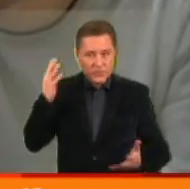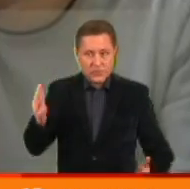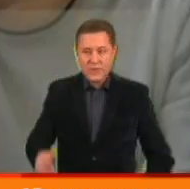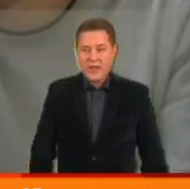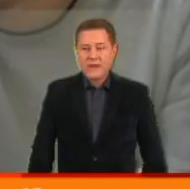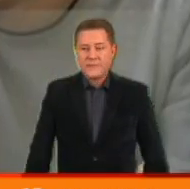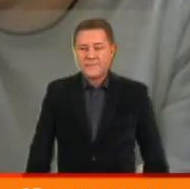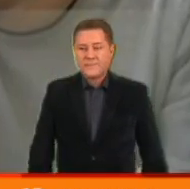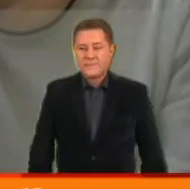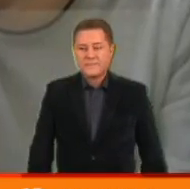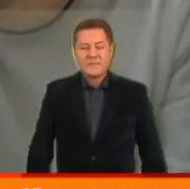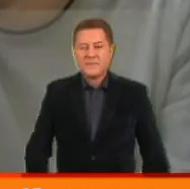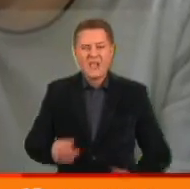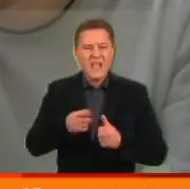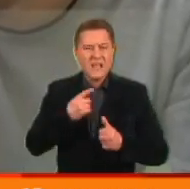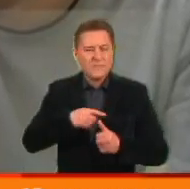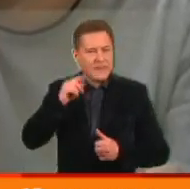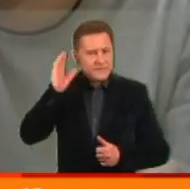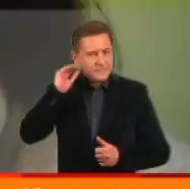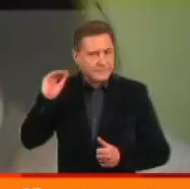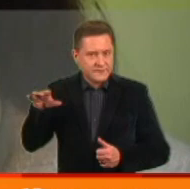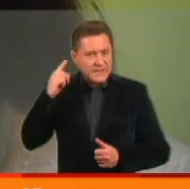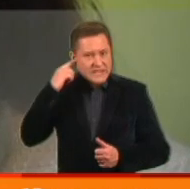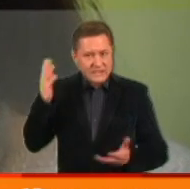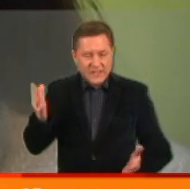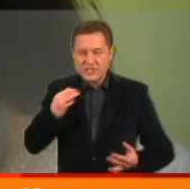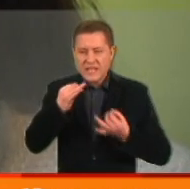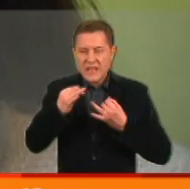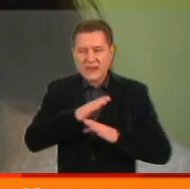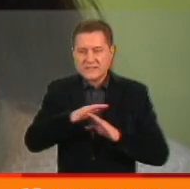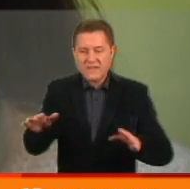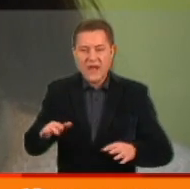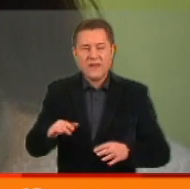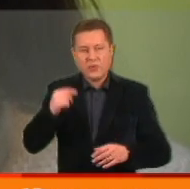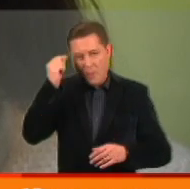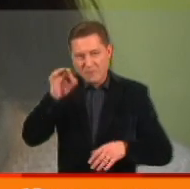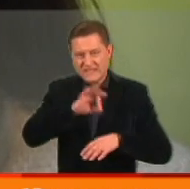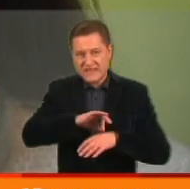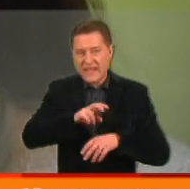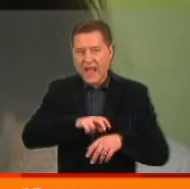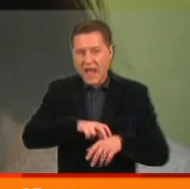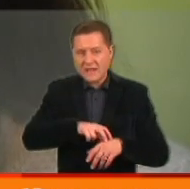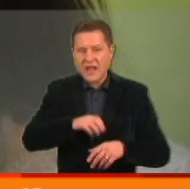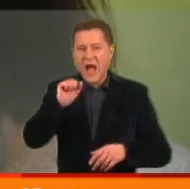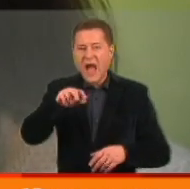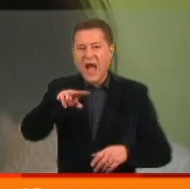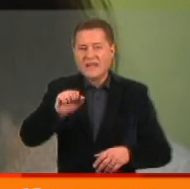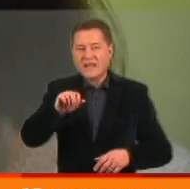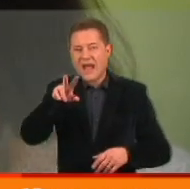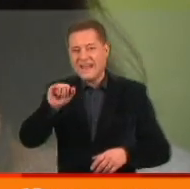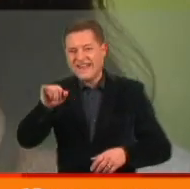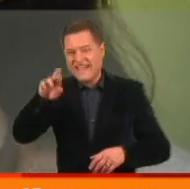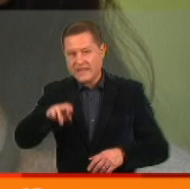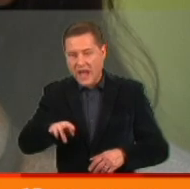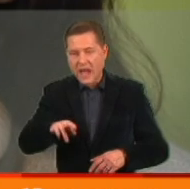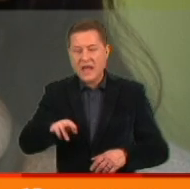Из-за того, що ми не відзиваємося на ім'я, не розмовляємо, поставив нам психіатр Алалію. Сказала